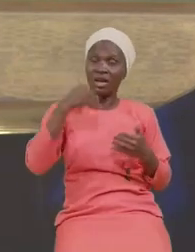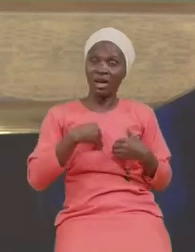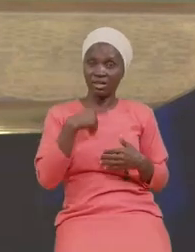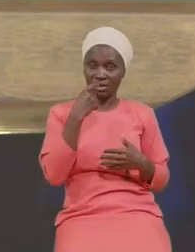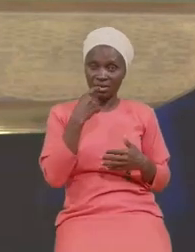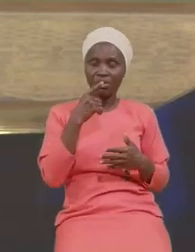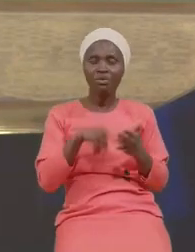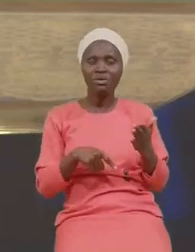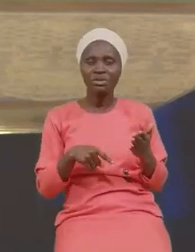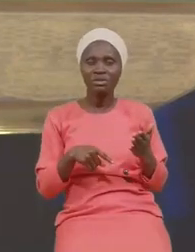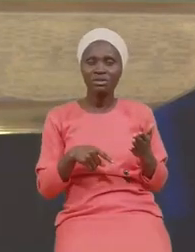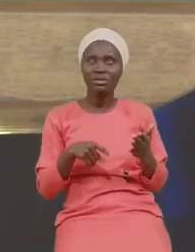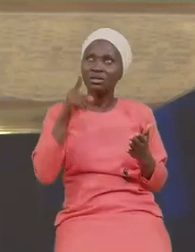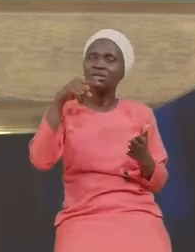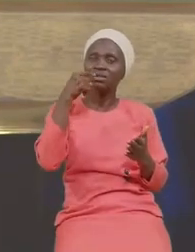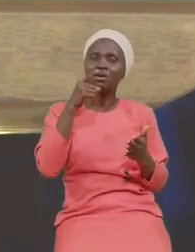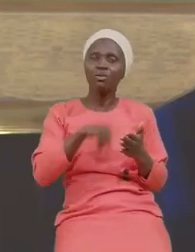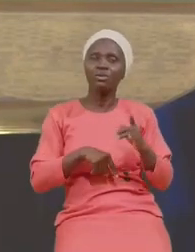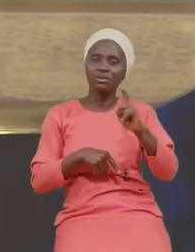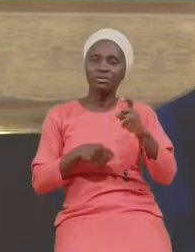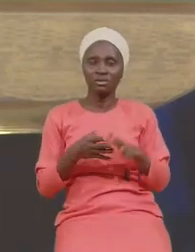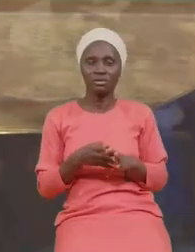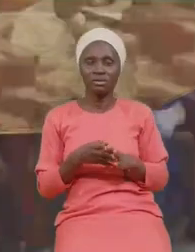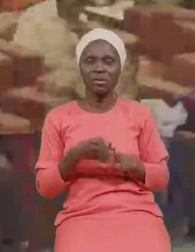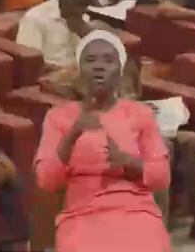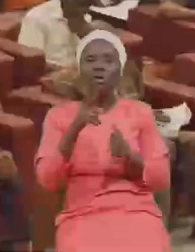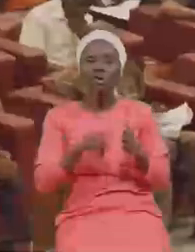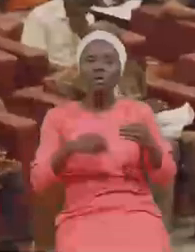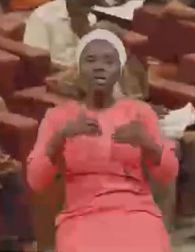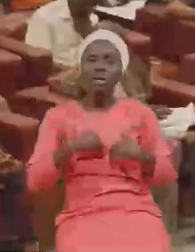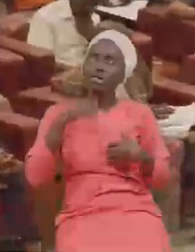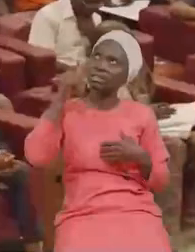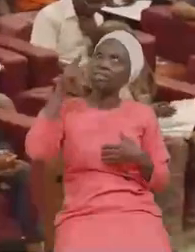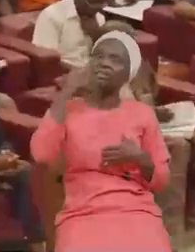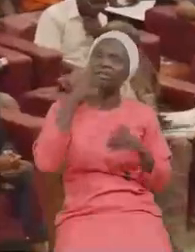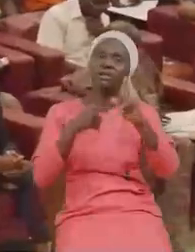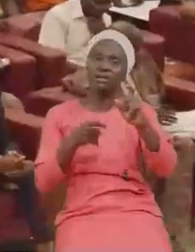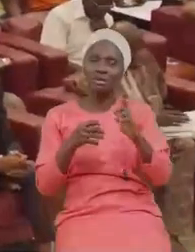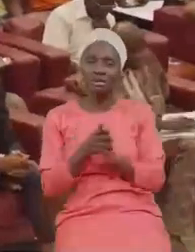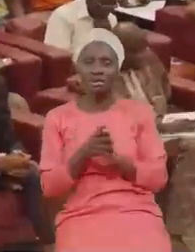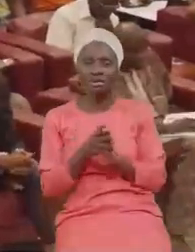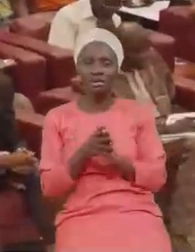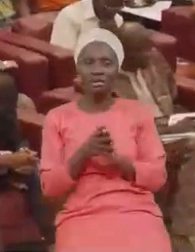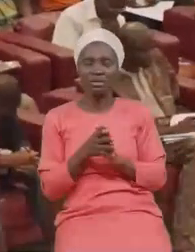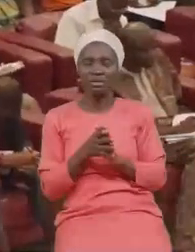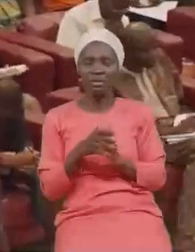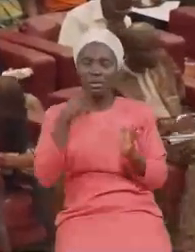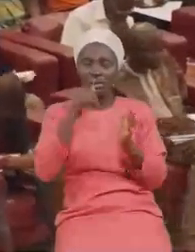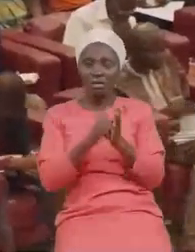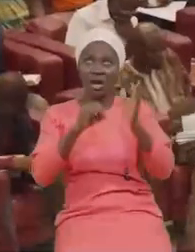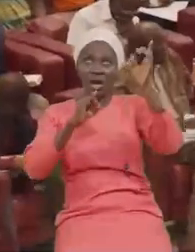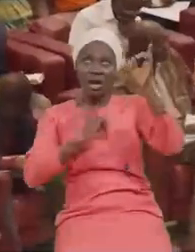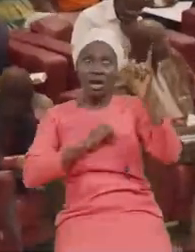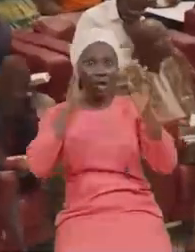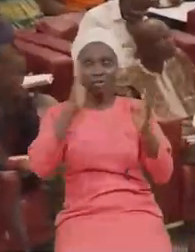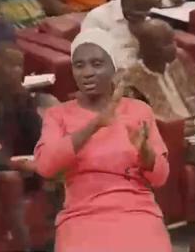dit je dis qu'a-t-il dit qu'est-ce que tu as dit je ne te délaisserai